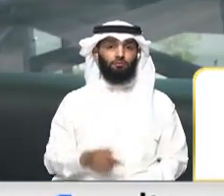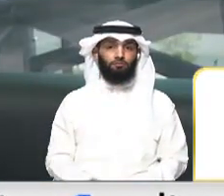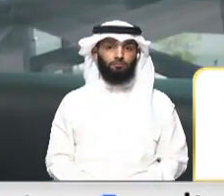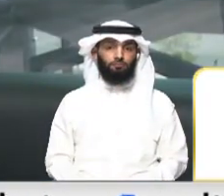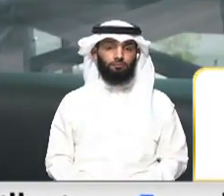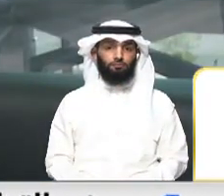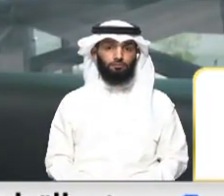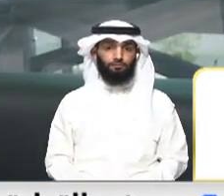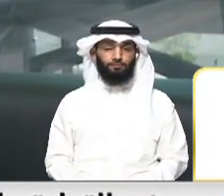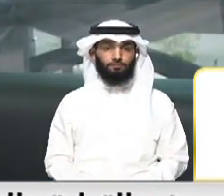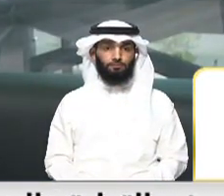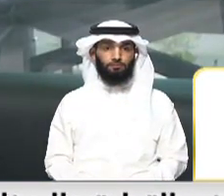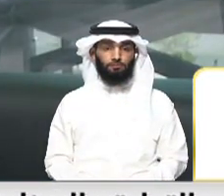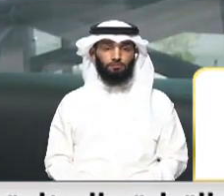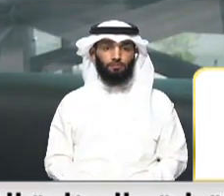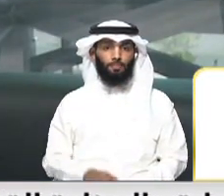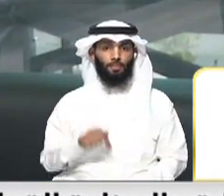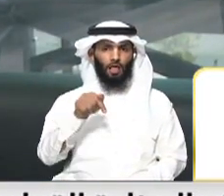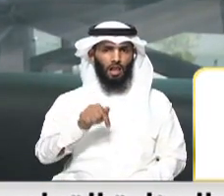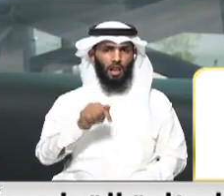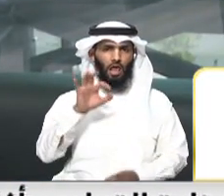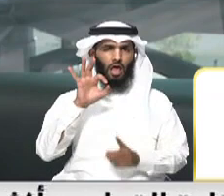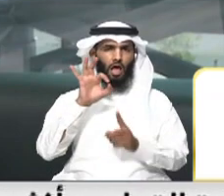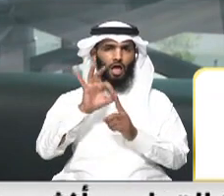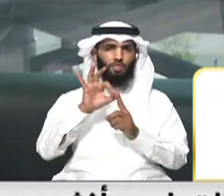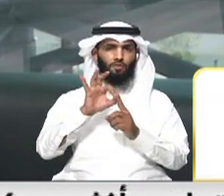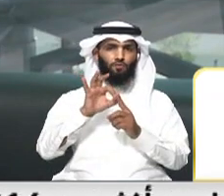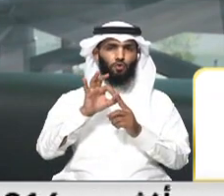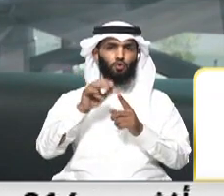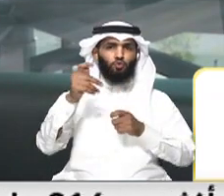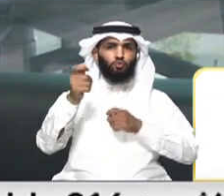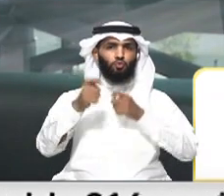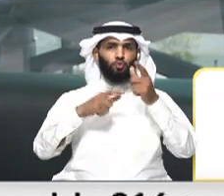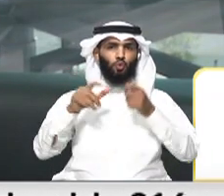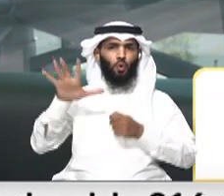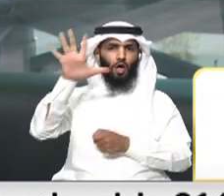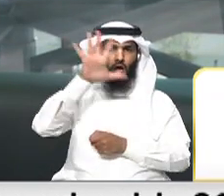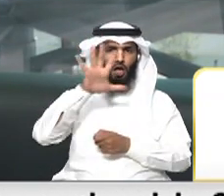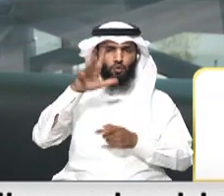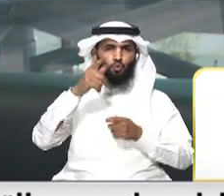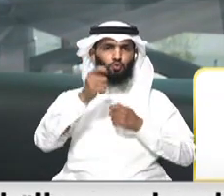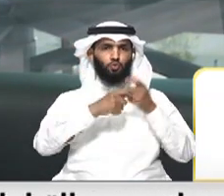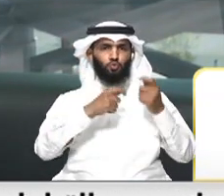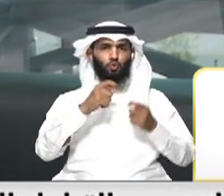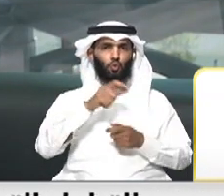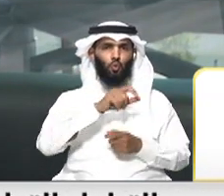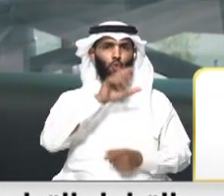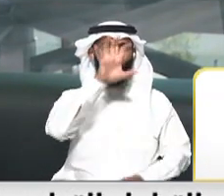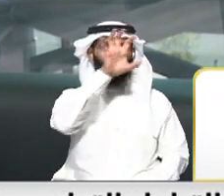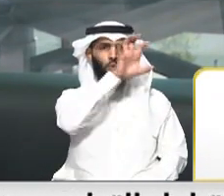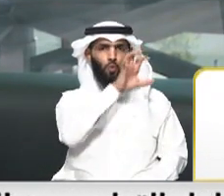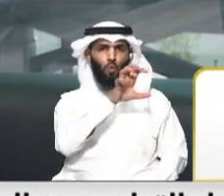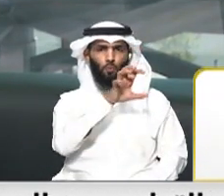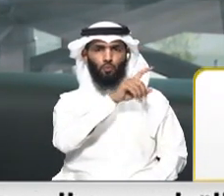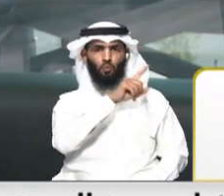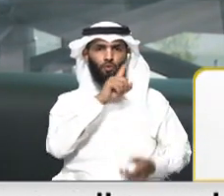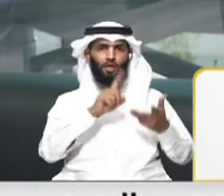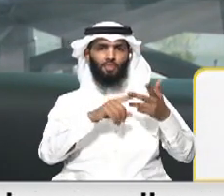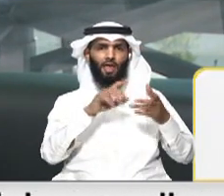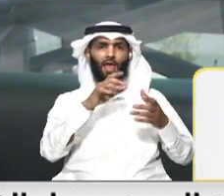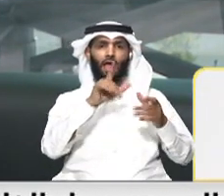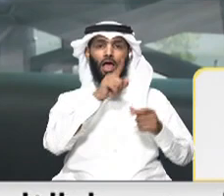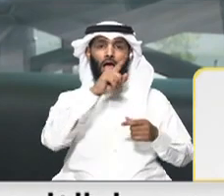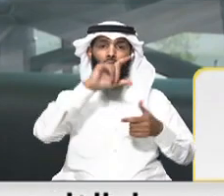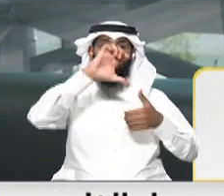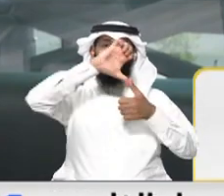من وكان المستهدف هي الاسواق الاسيويه والاسواق الاوروبيه والوصول الى الامريكيتين بالاضافه